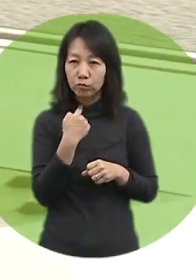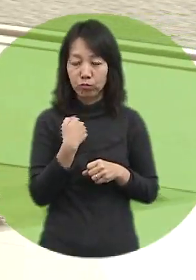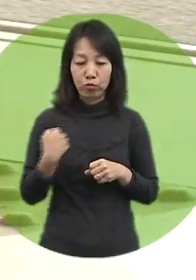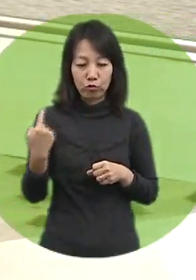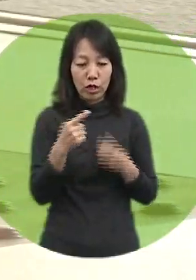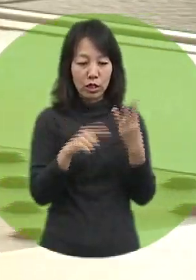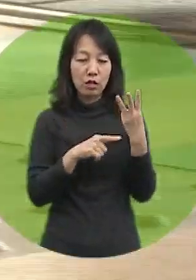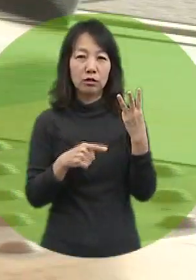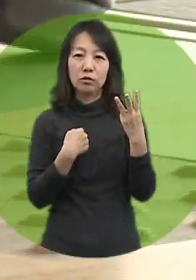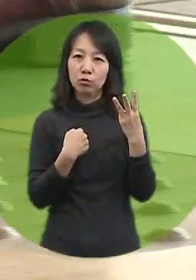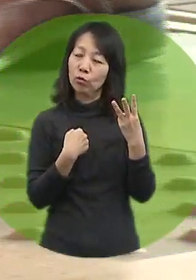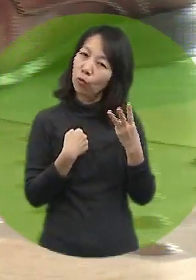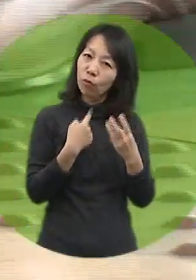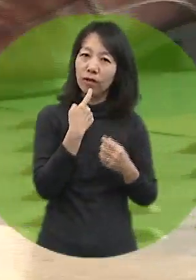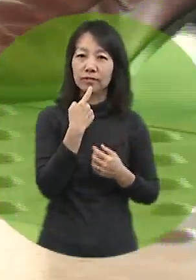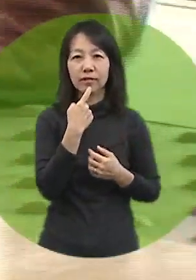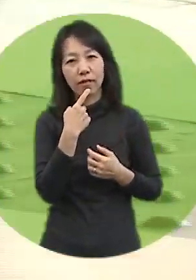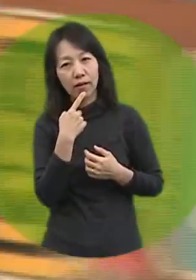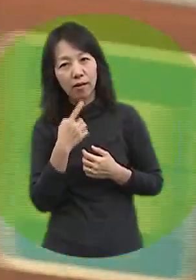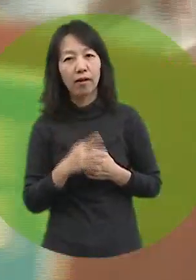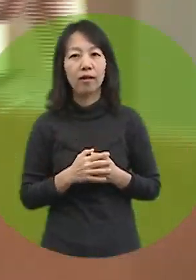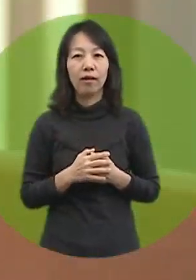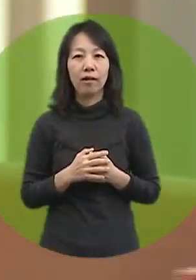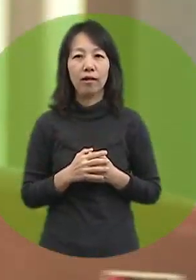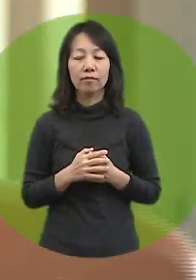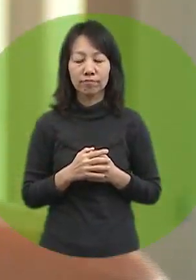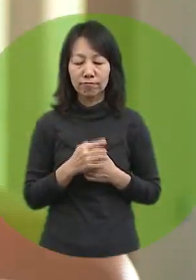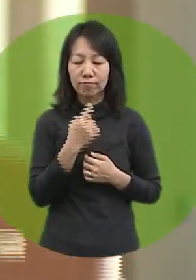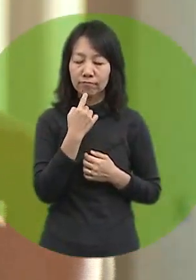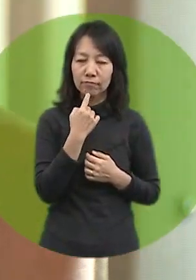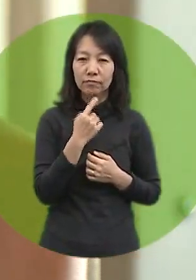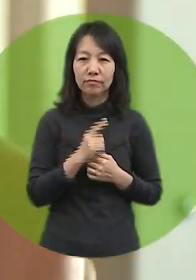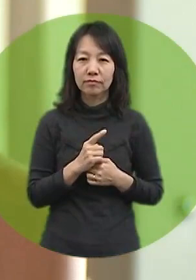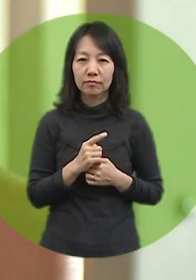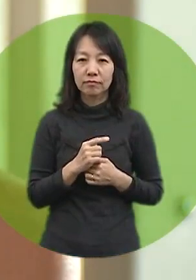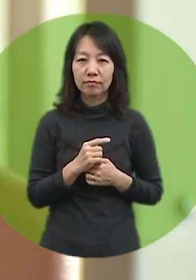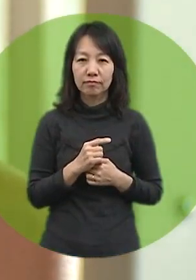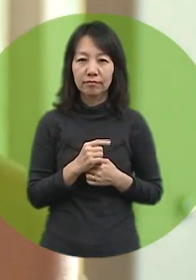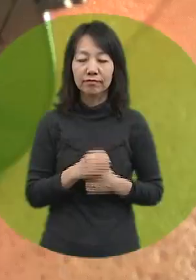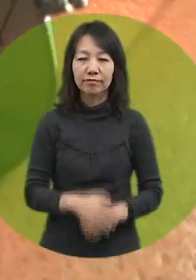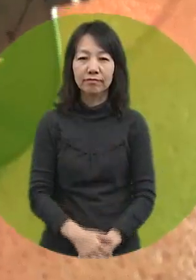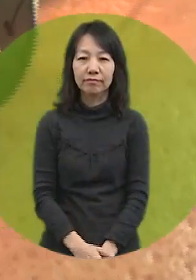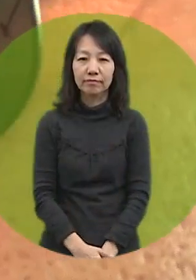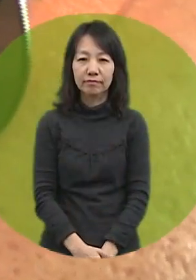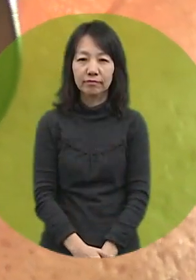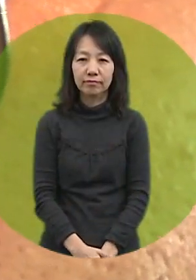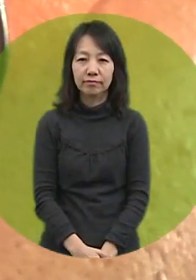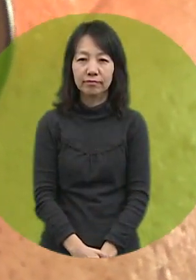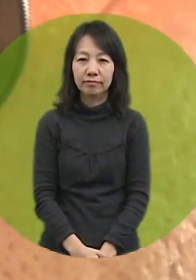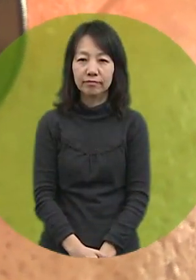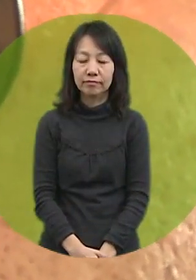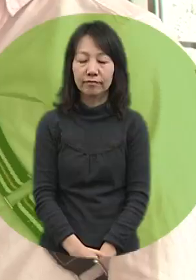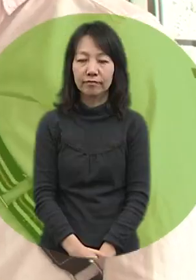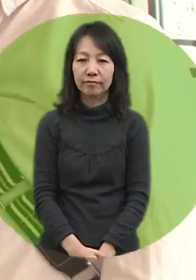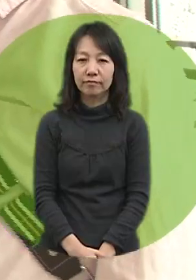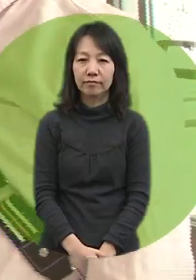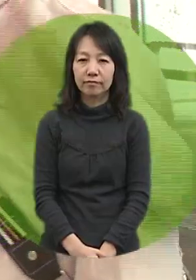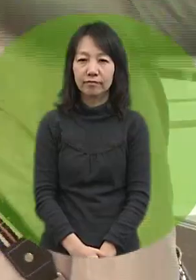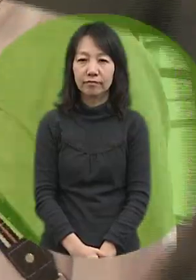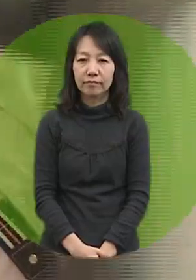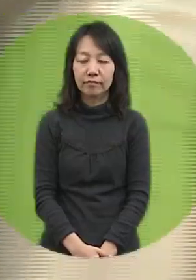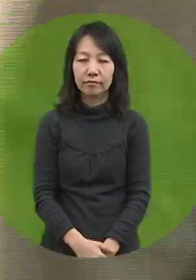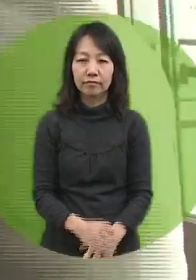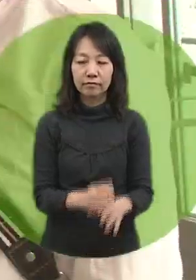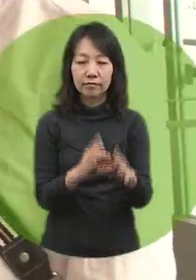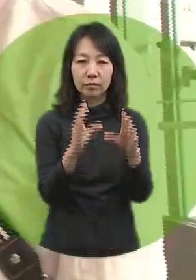ね。 そうだと思ってますけど、 あれ一緒だったんです ね。あれ、さっきまでいたんですけどね。 さっきまで一緒だったんですけど、急になん